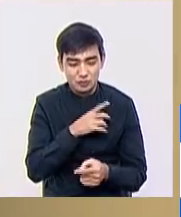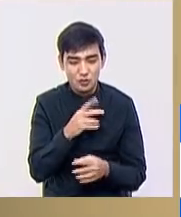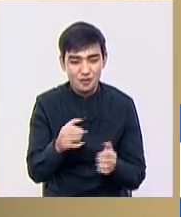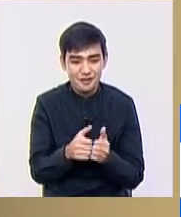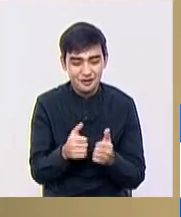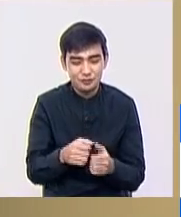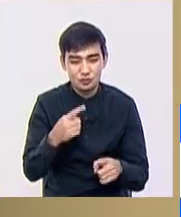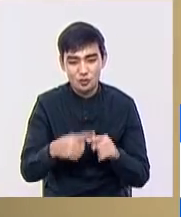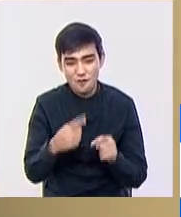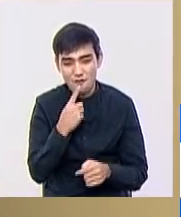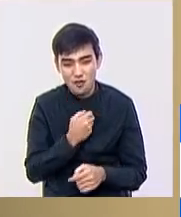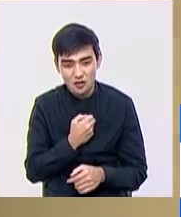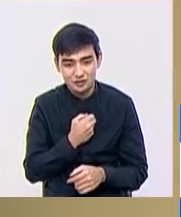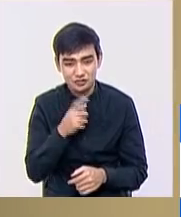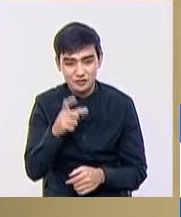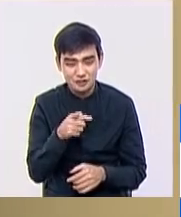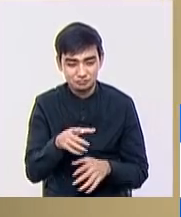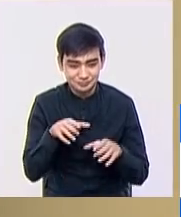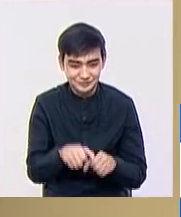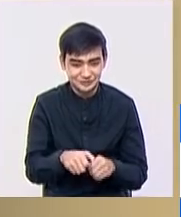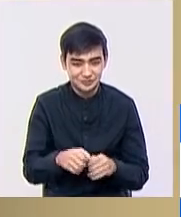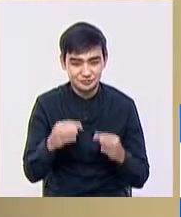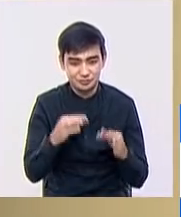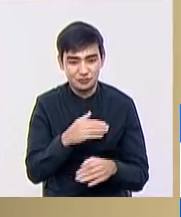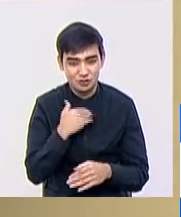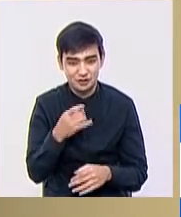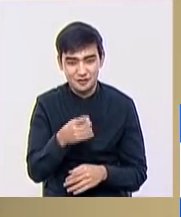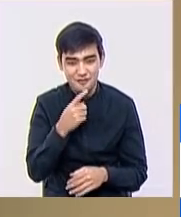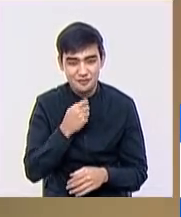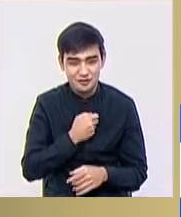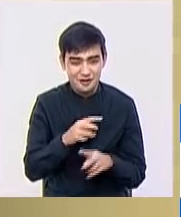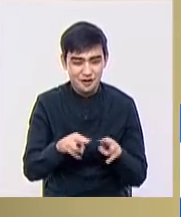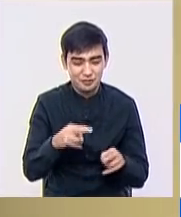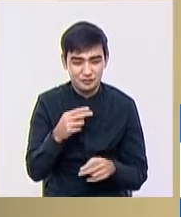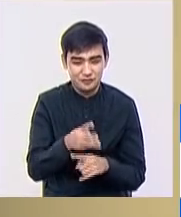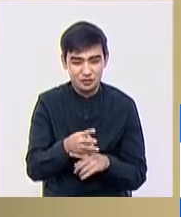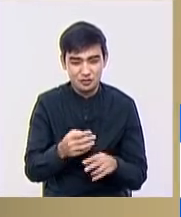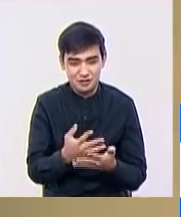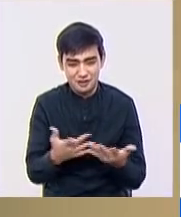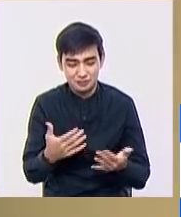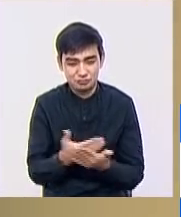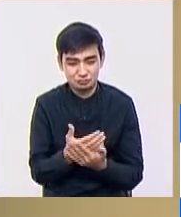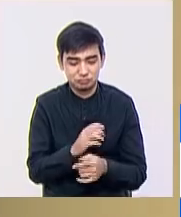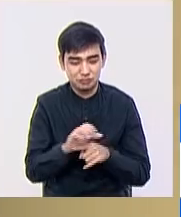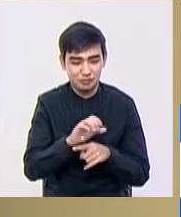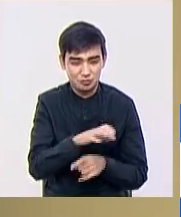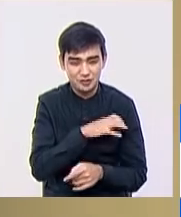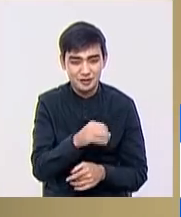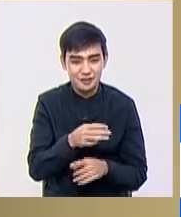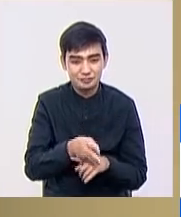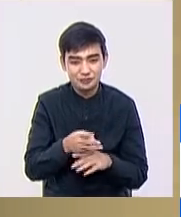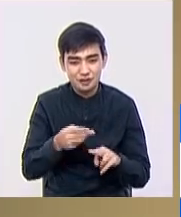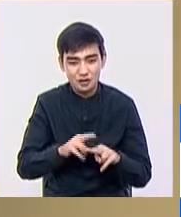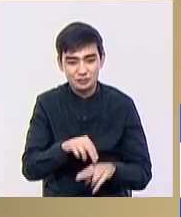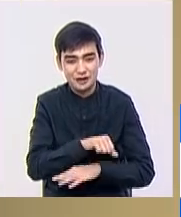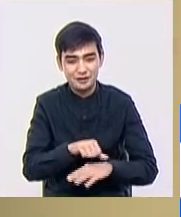қасындағы басқа әскерилер оны жібермей ұстап отыр. Бұл сарбаздың осы секілді бірнеше видеосы қатар тарады. Ал жазбадағы жігіттің